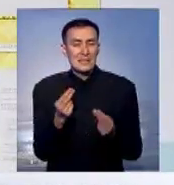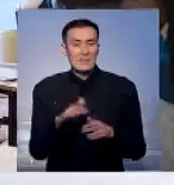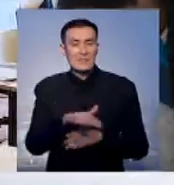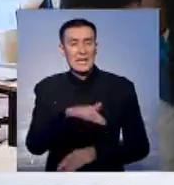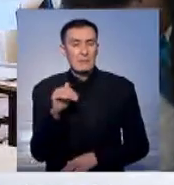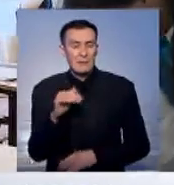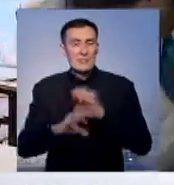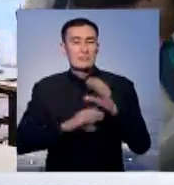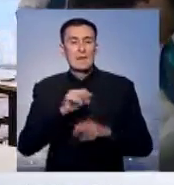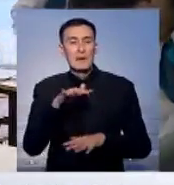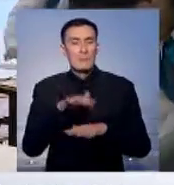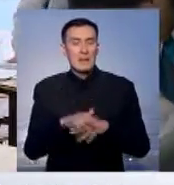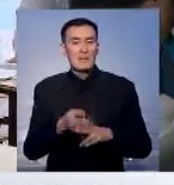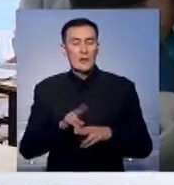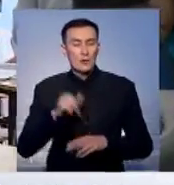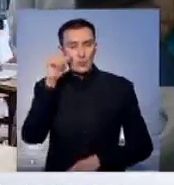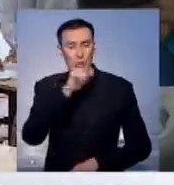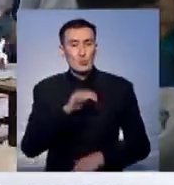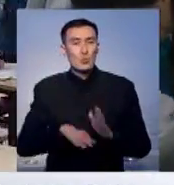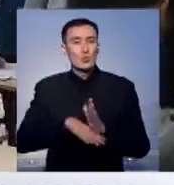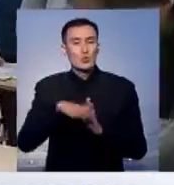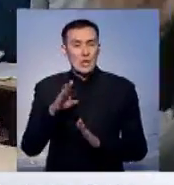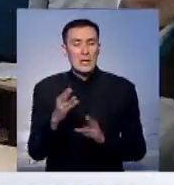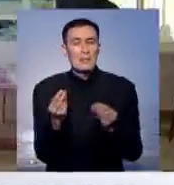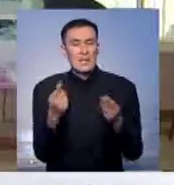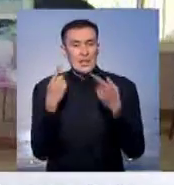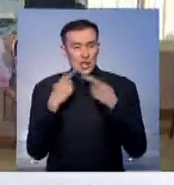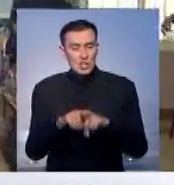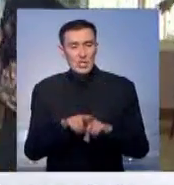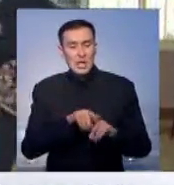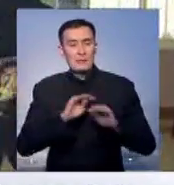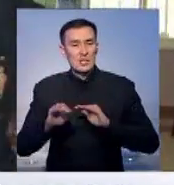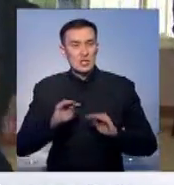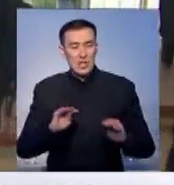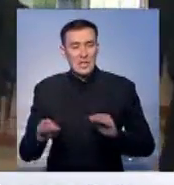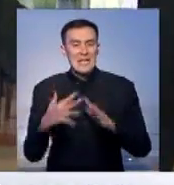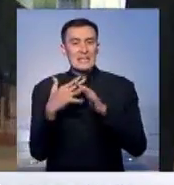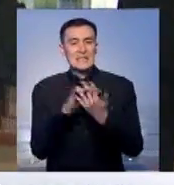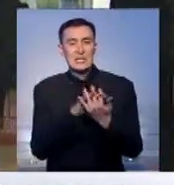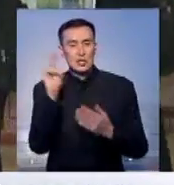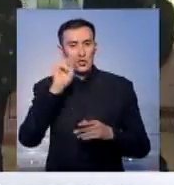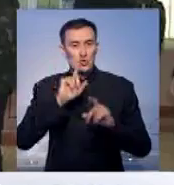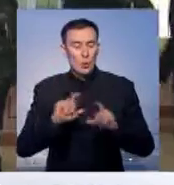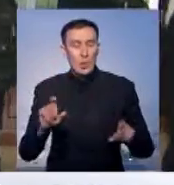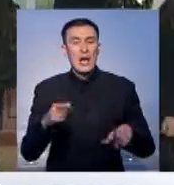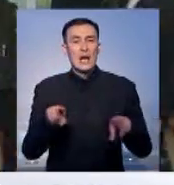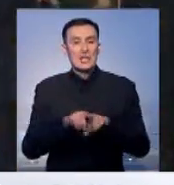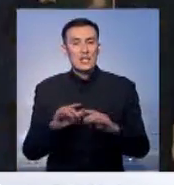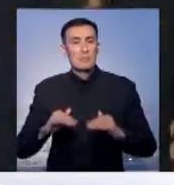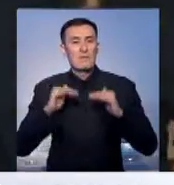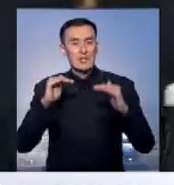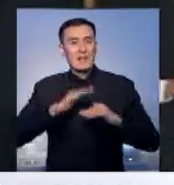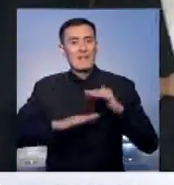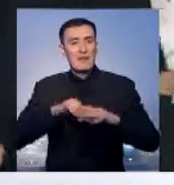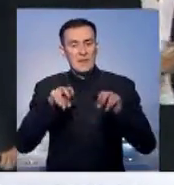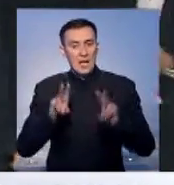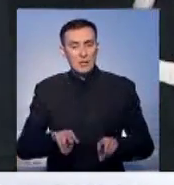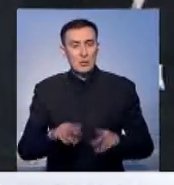займа Всемирного банка с этого года начнут улучшать материально-техническую базу сельских школ, а также повышать